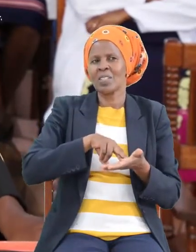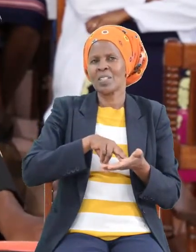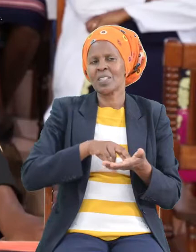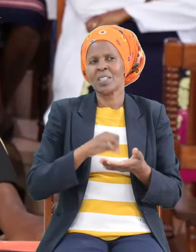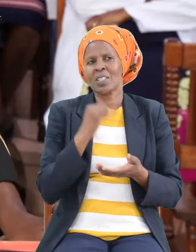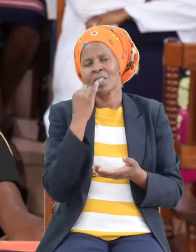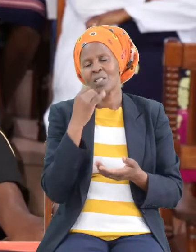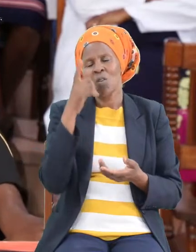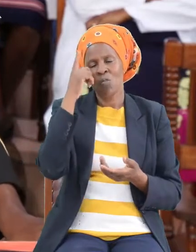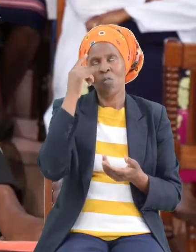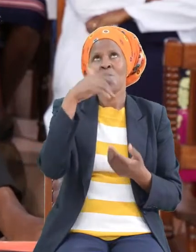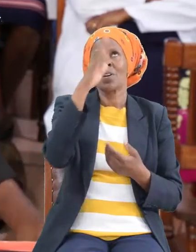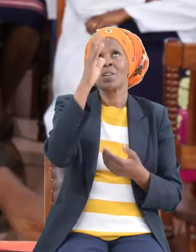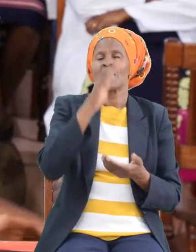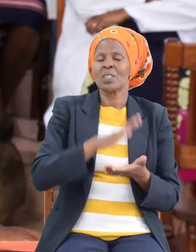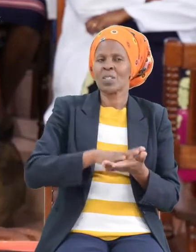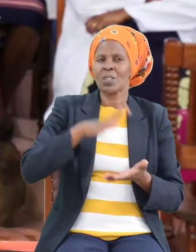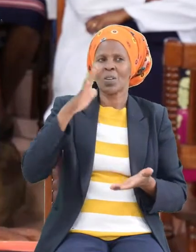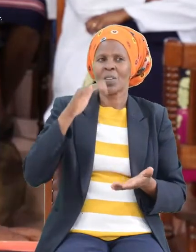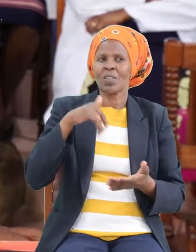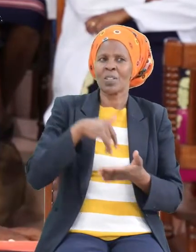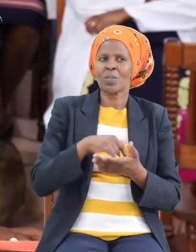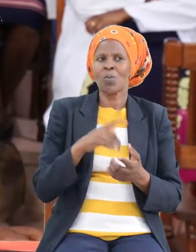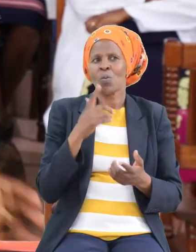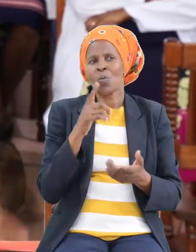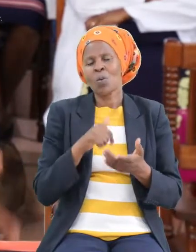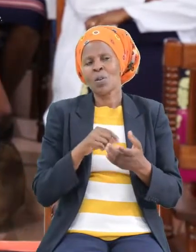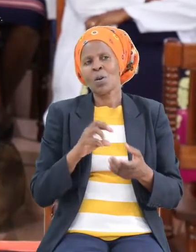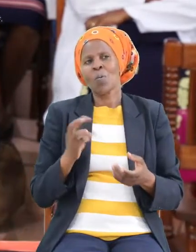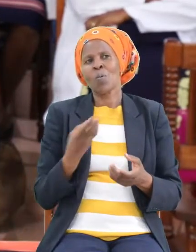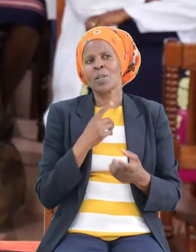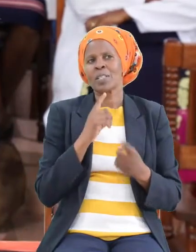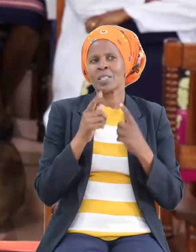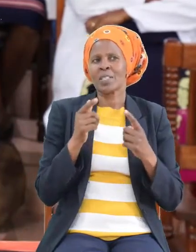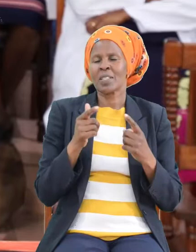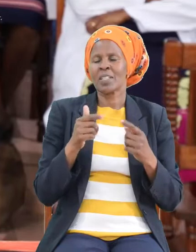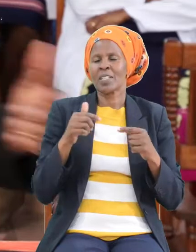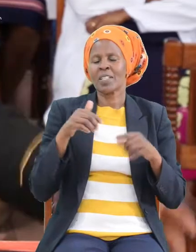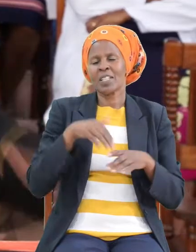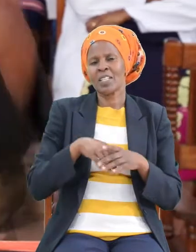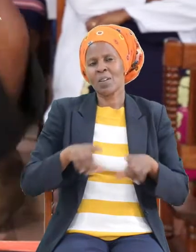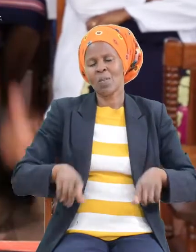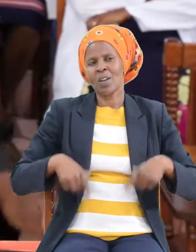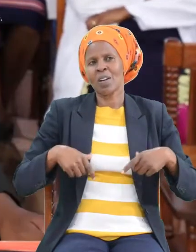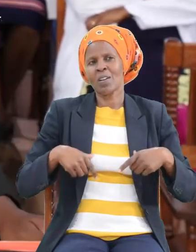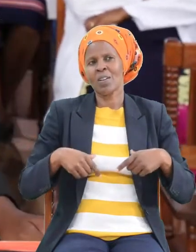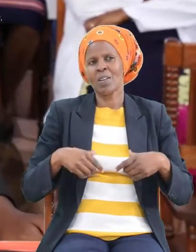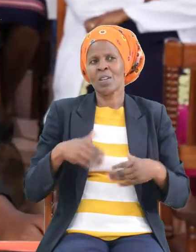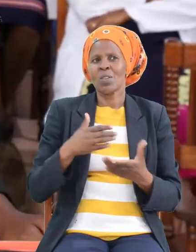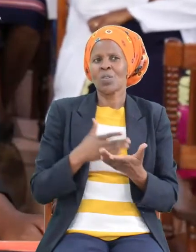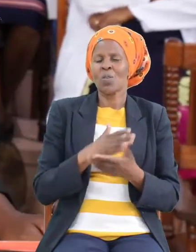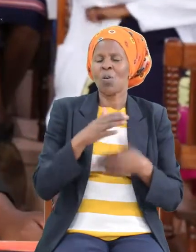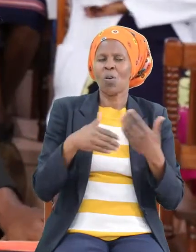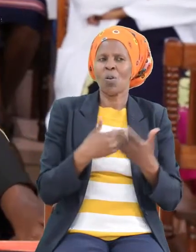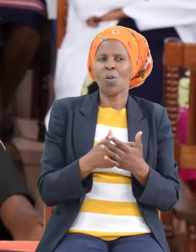ya utukufu wa Mungu. Na hivyo ndivyo tunavyosema katika maisha yetu, katika hali yote ambaye tuko,